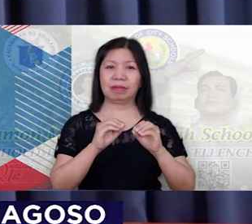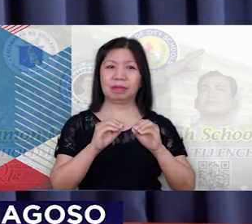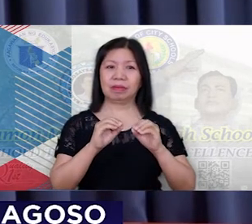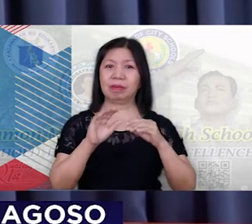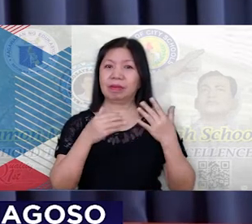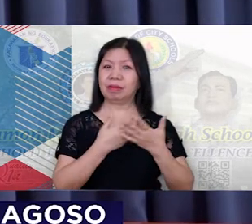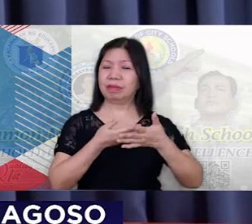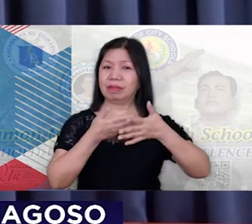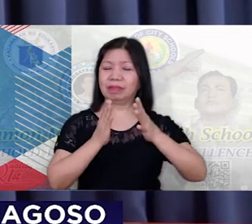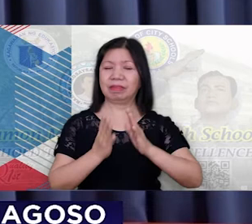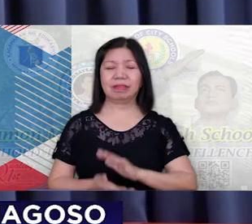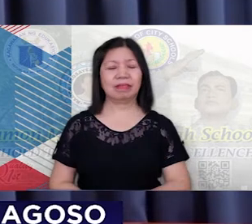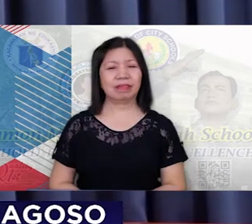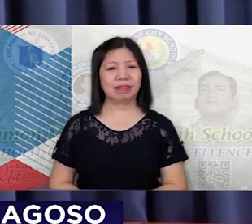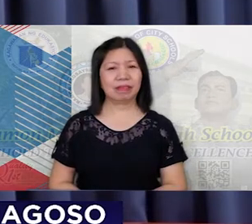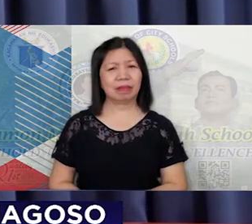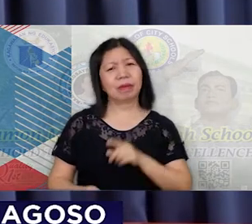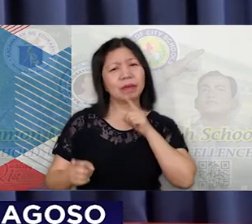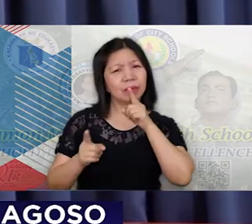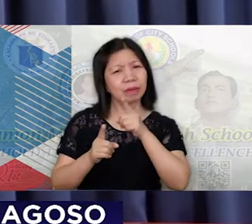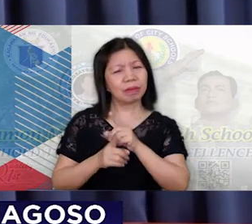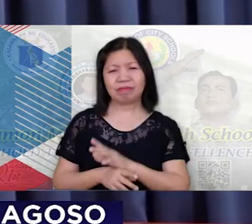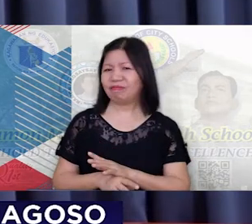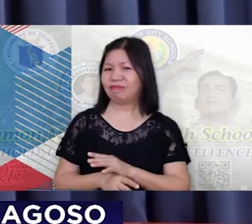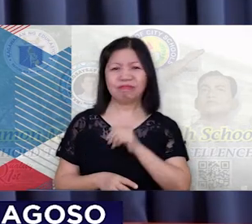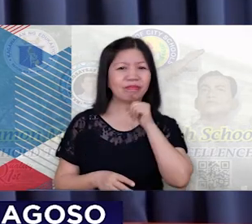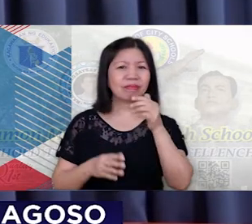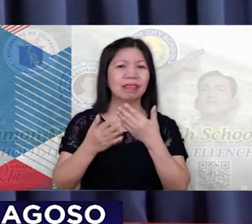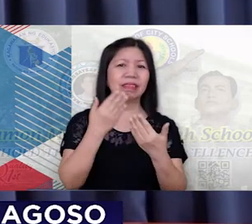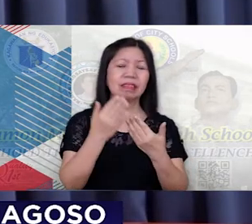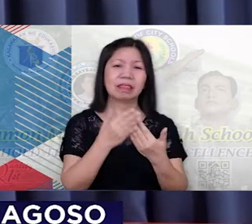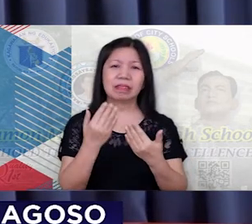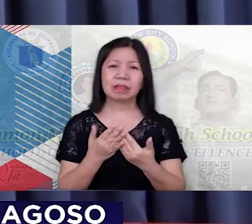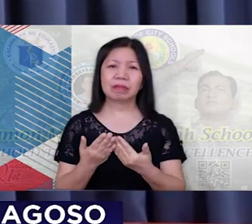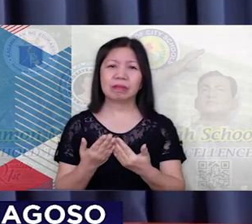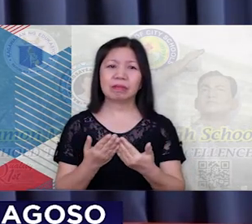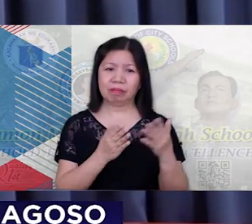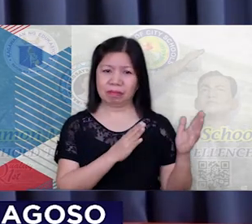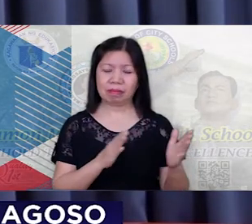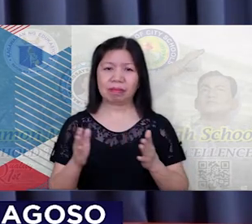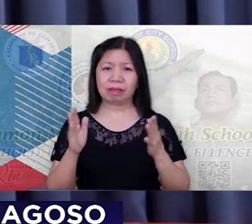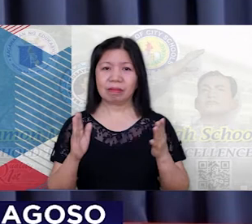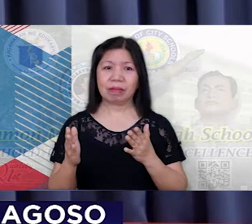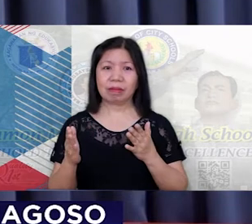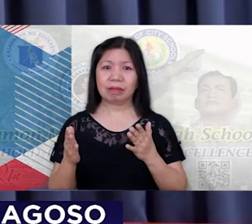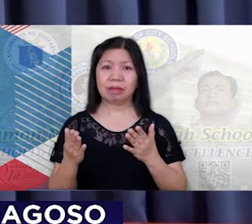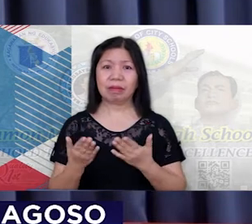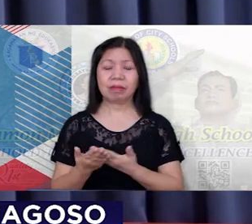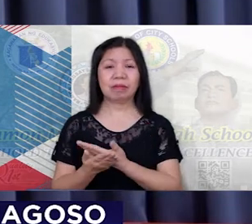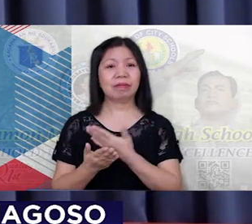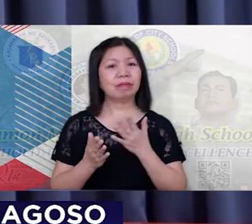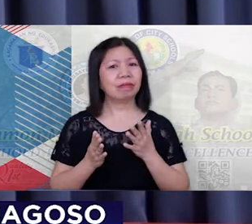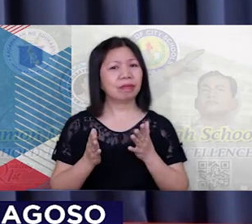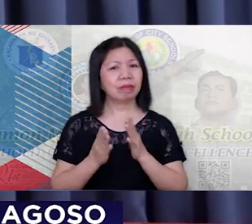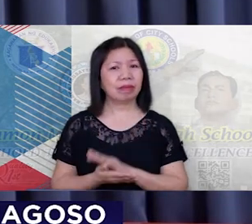mga mag-aaral. Tunay po na hindi madali ang madaliang paghahanda sa panibagong